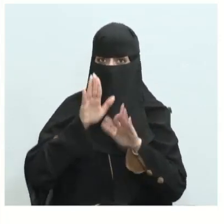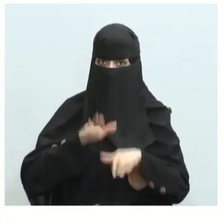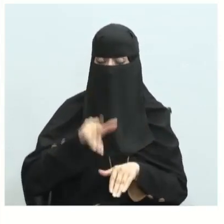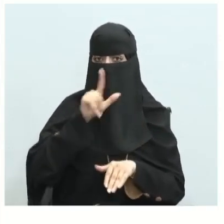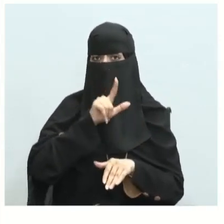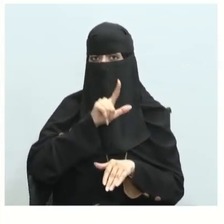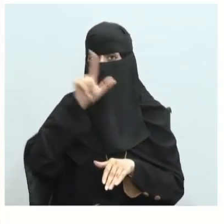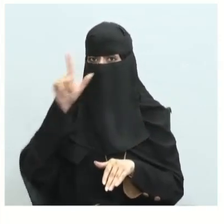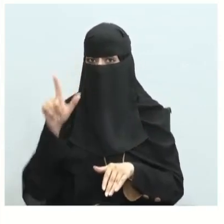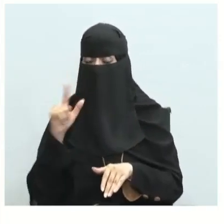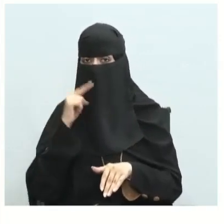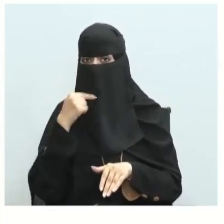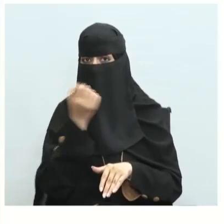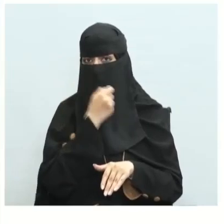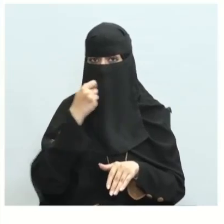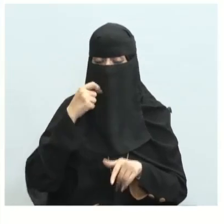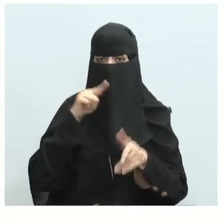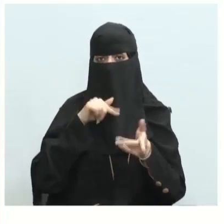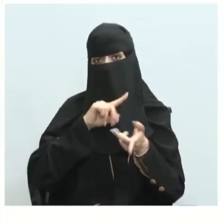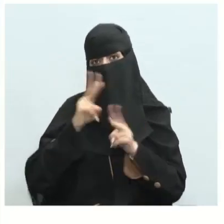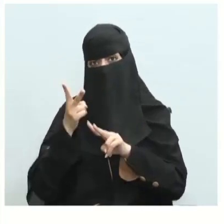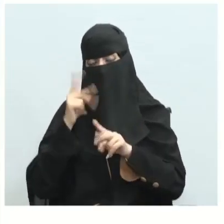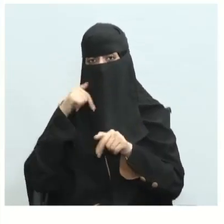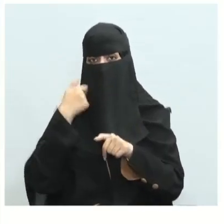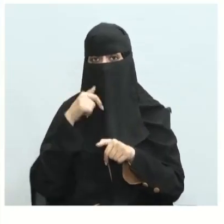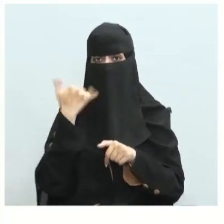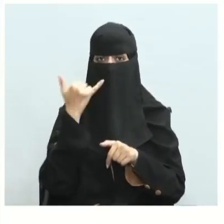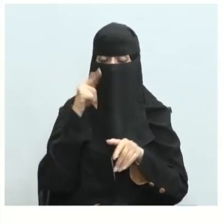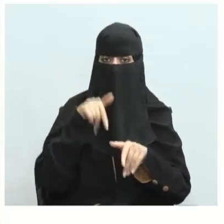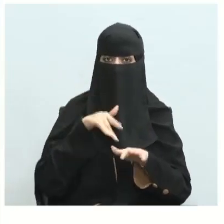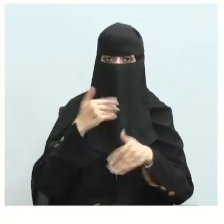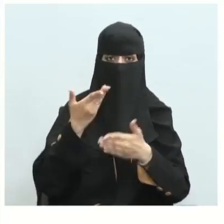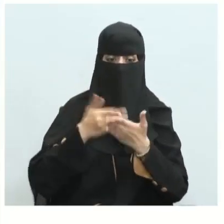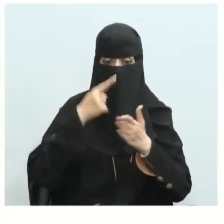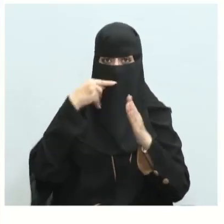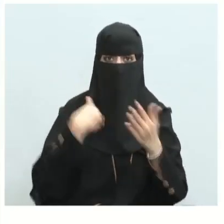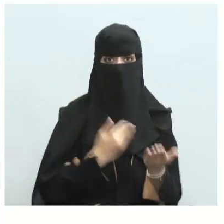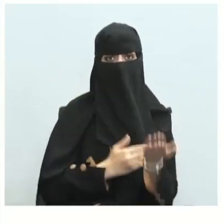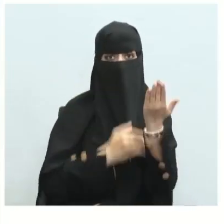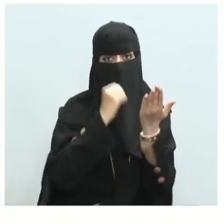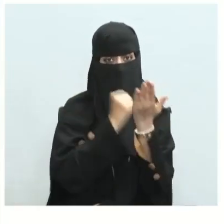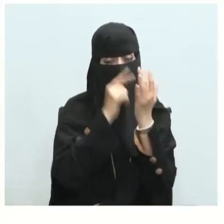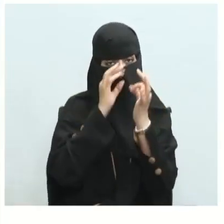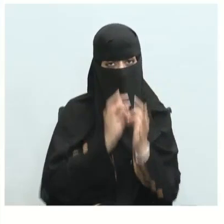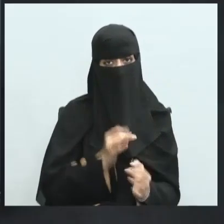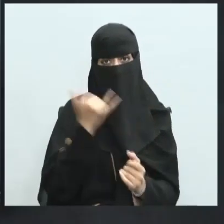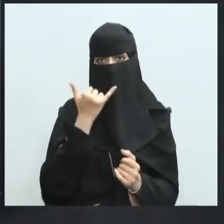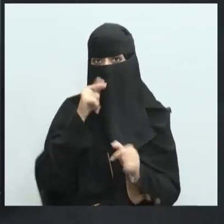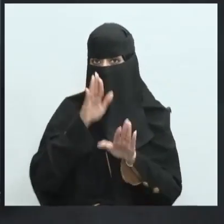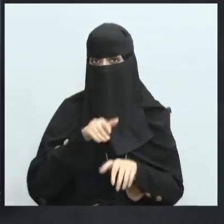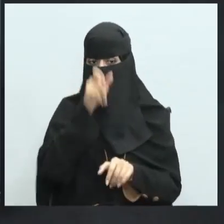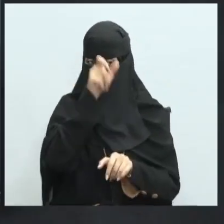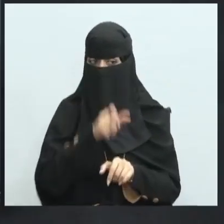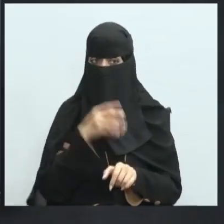لغه اجنبيه واحده على الاقل غير اللغه العربيه وفي حال كانت الانجليزيه فيتعين عليه ارفاق شهاده اللغه الانجليزيه مهم جدا ان يكون